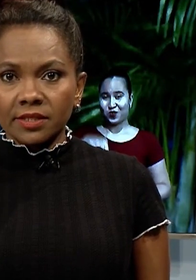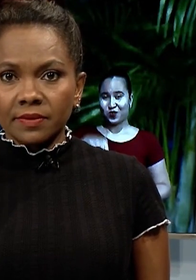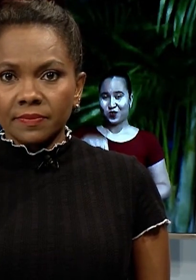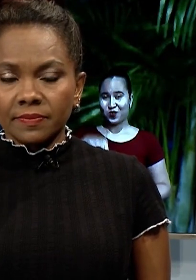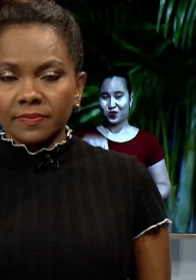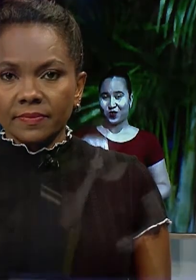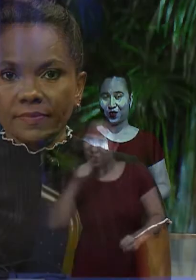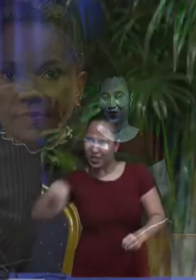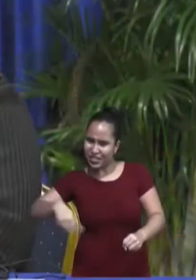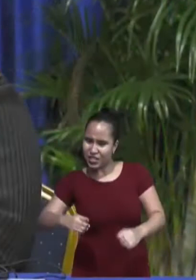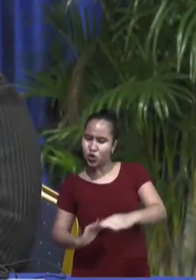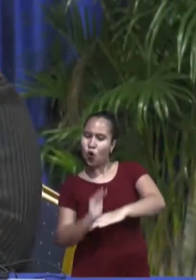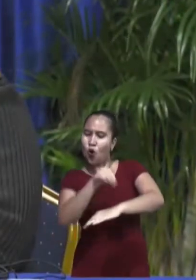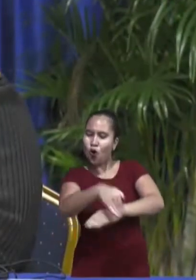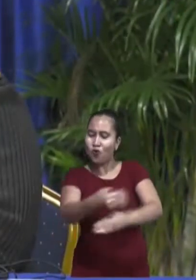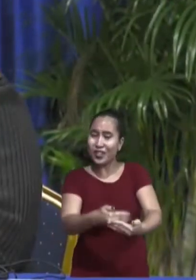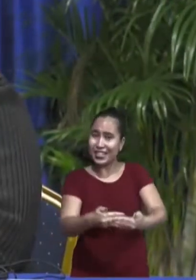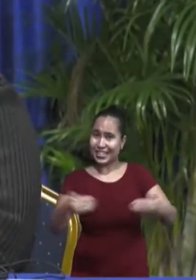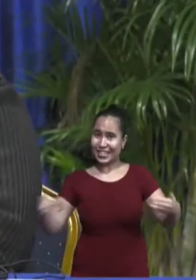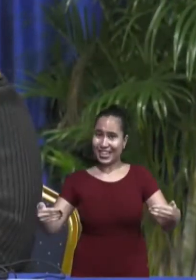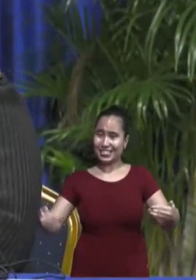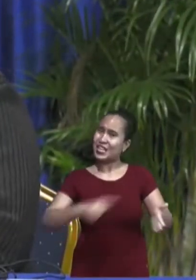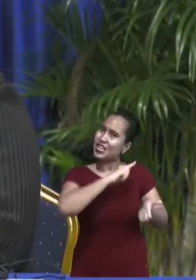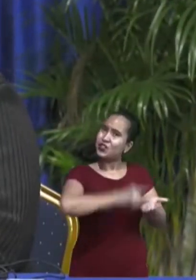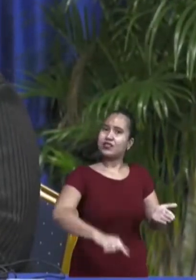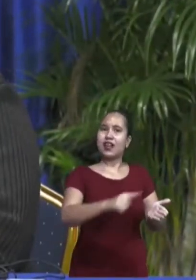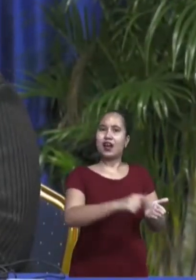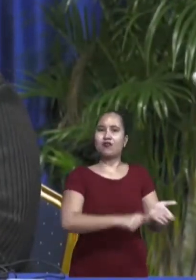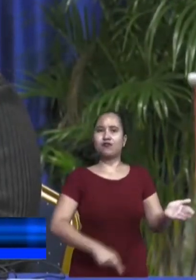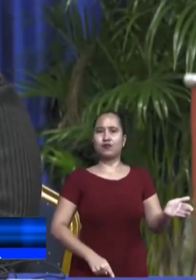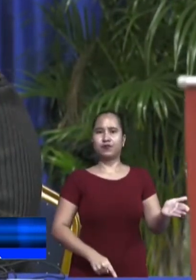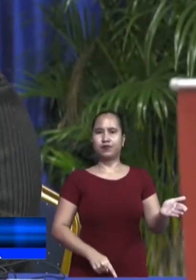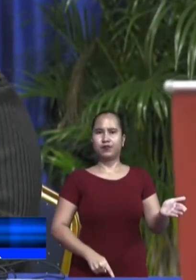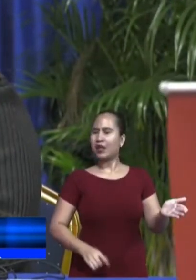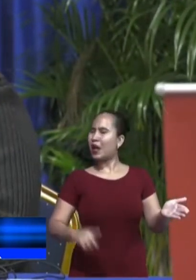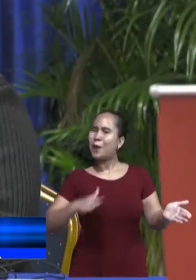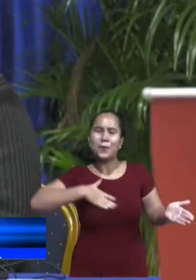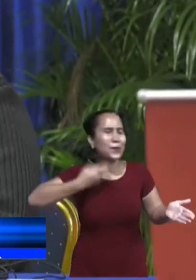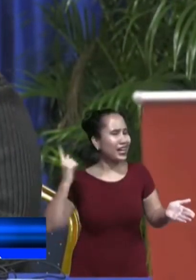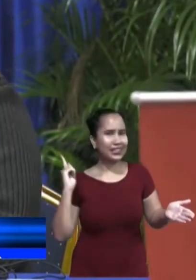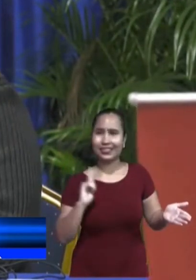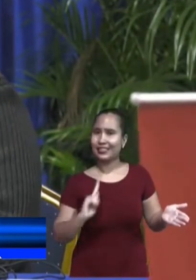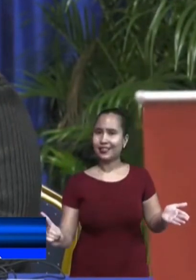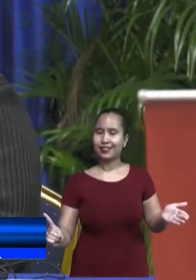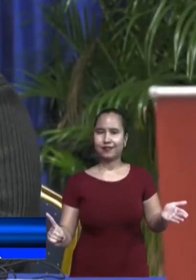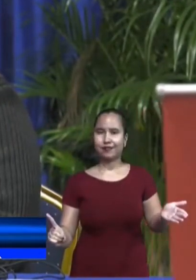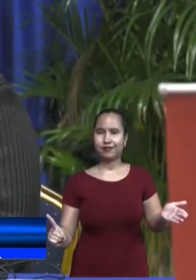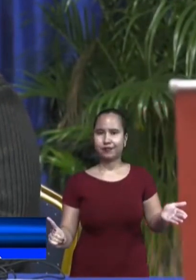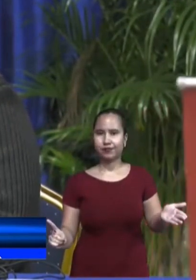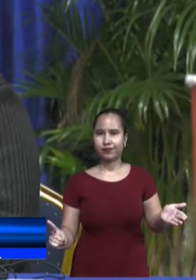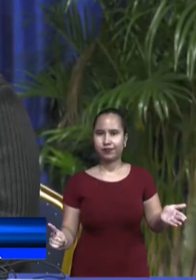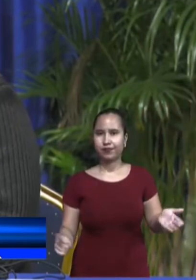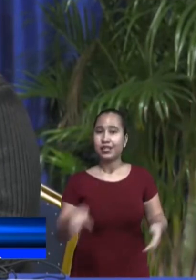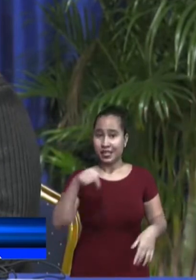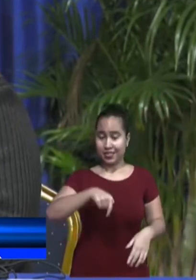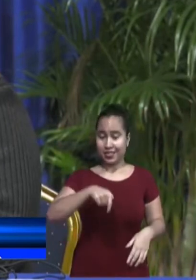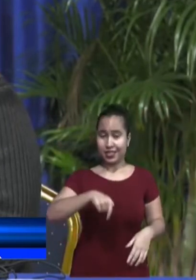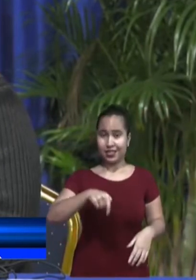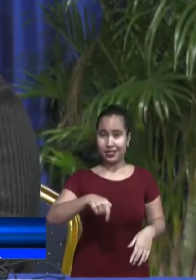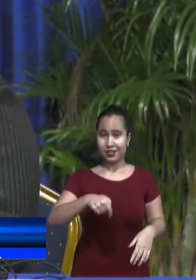feit is. En ik denk dat wij dus dat ook niet ongemoeid voorbij moeten laten gaan. Dus ik wil bij